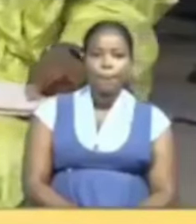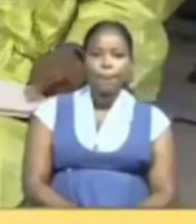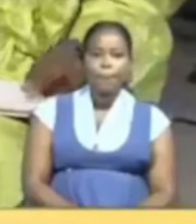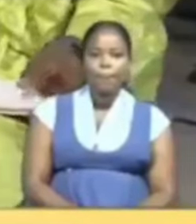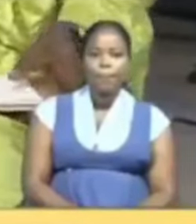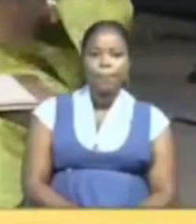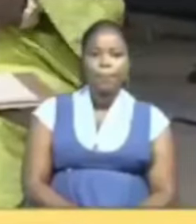voilà président